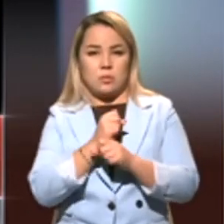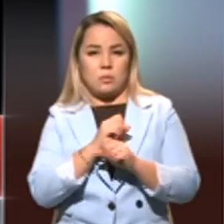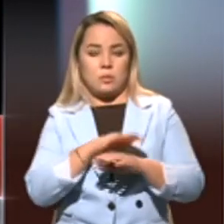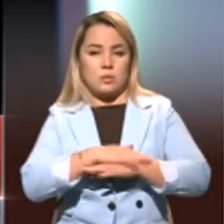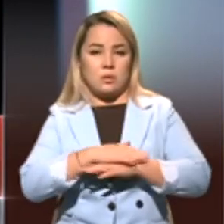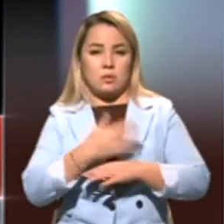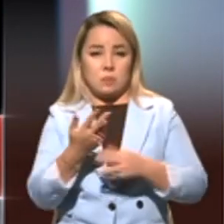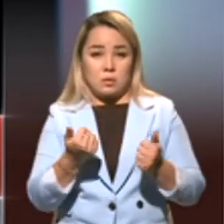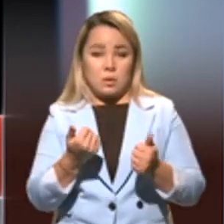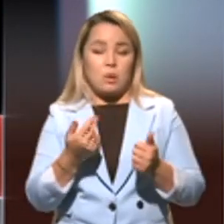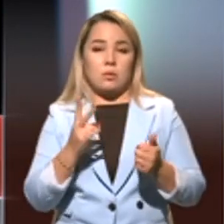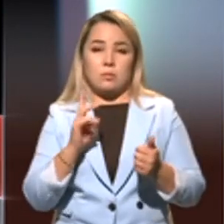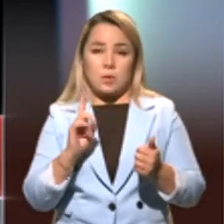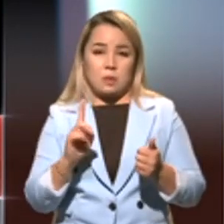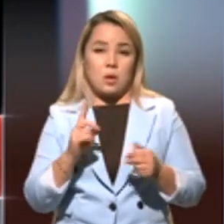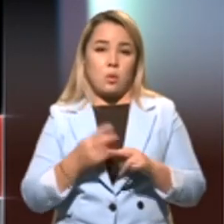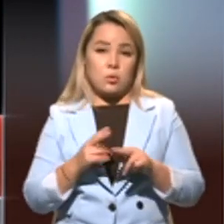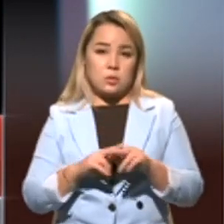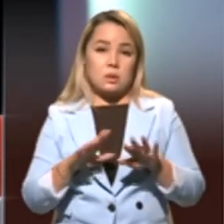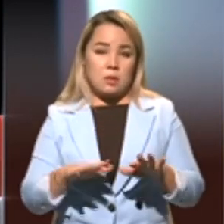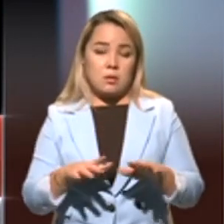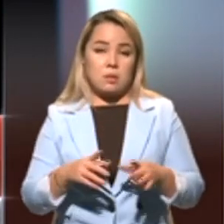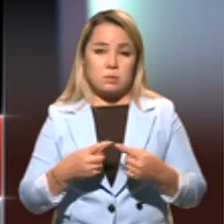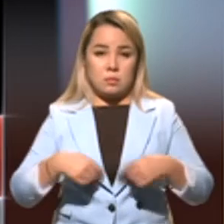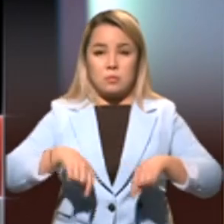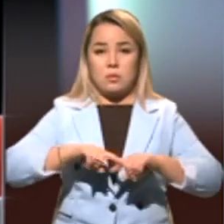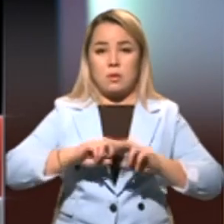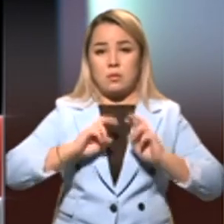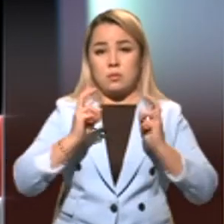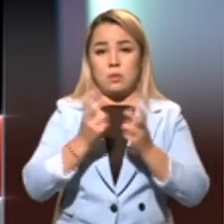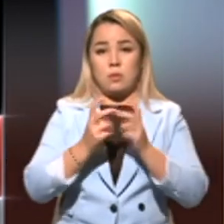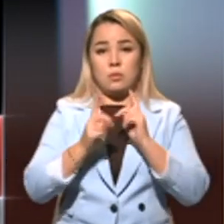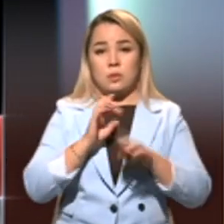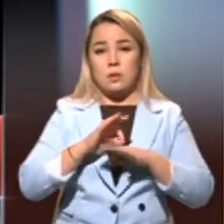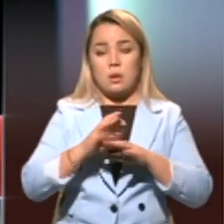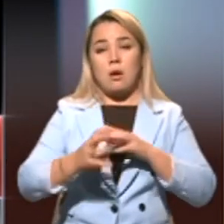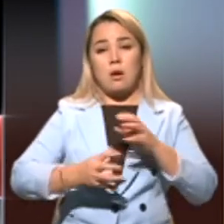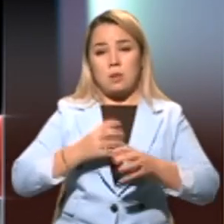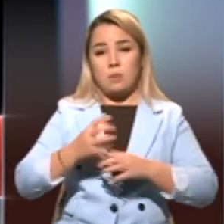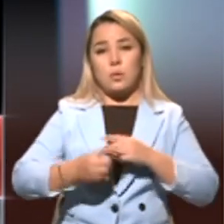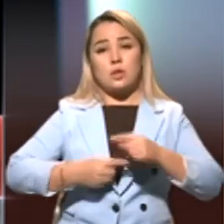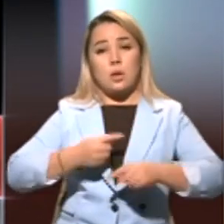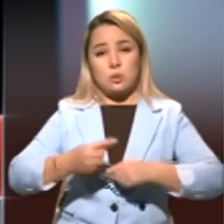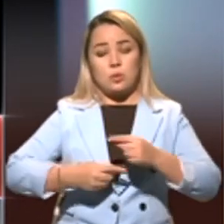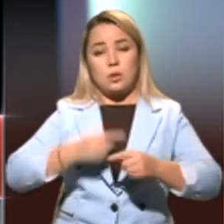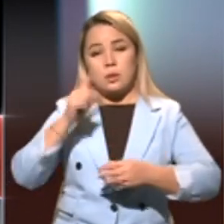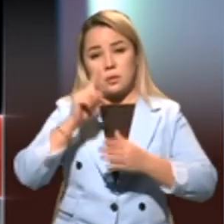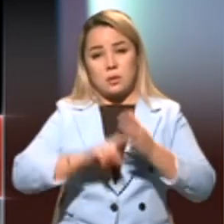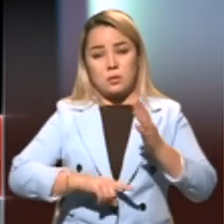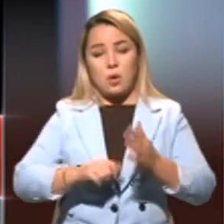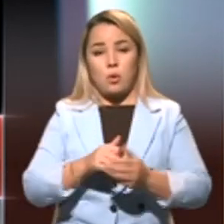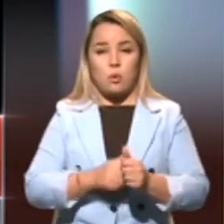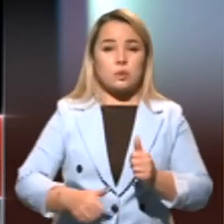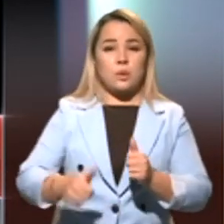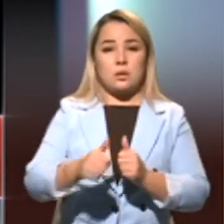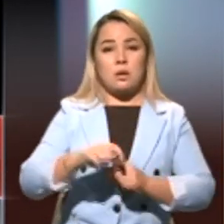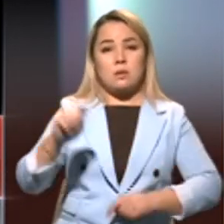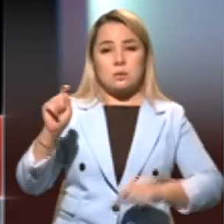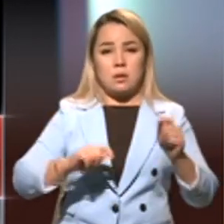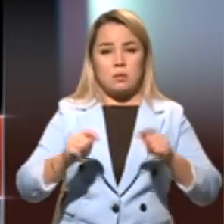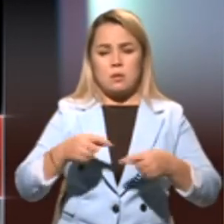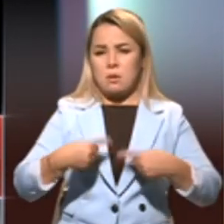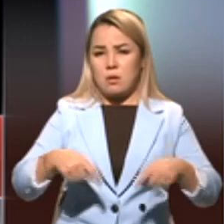әрине. Бірақ бұл жерде айтып тұр ғой енді, әлемдік және дәстүрлі дін көшбасшыларының жаңағы съезі